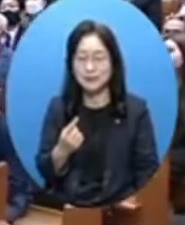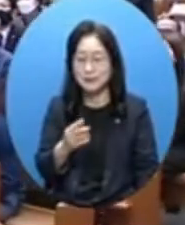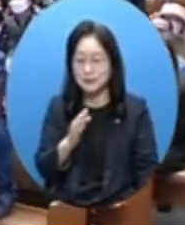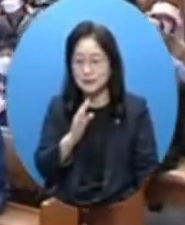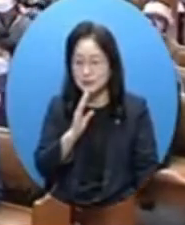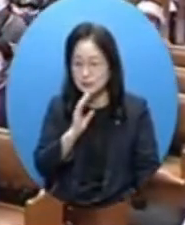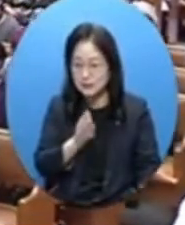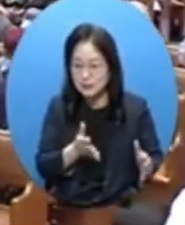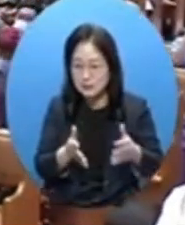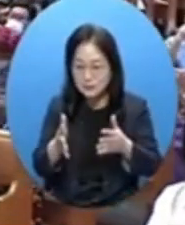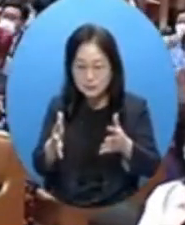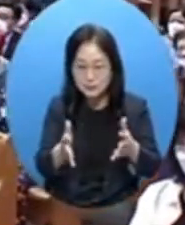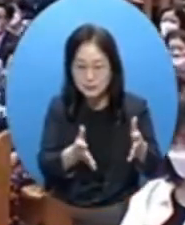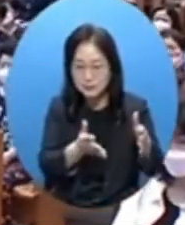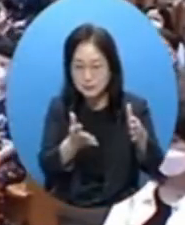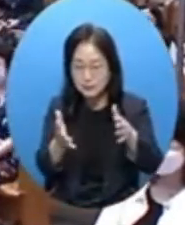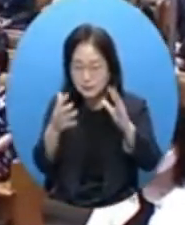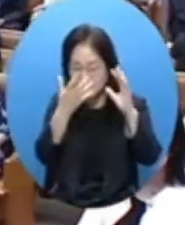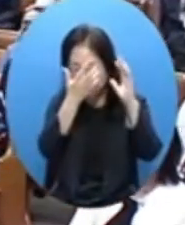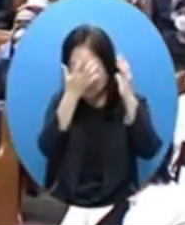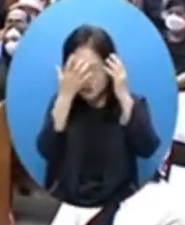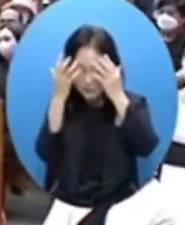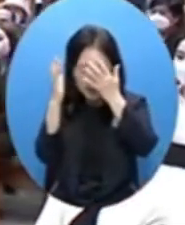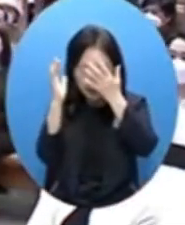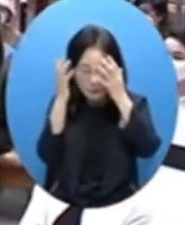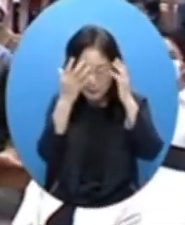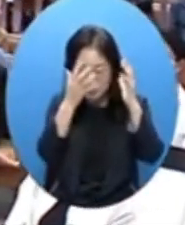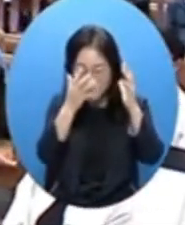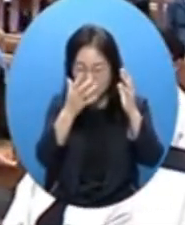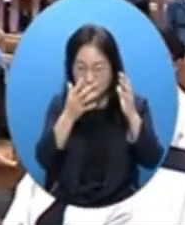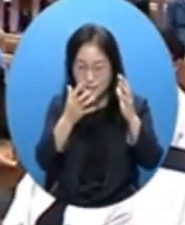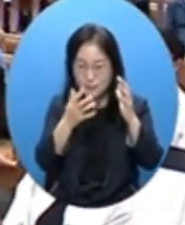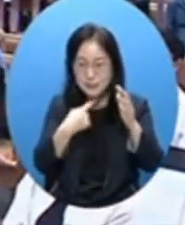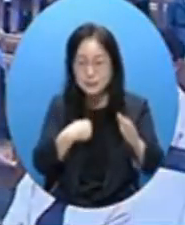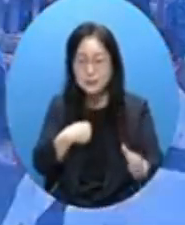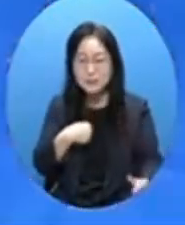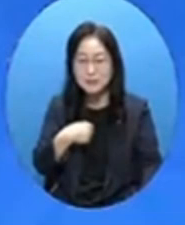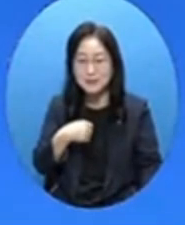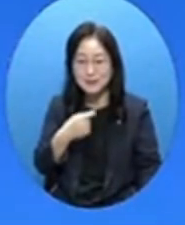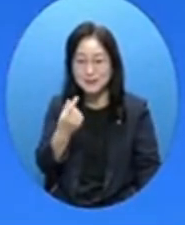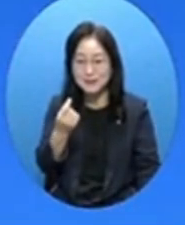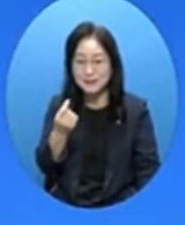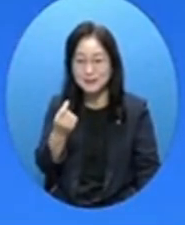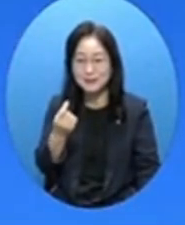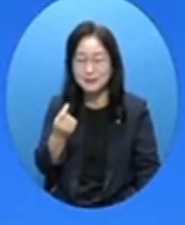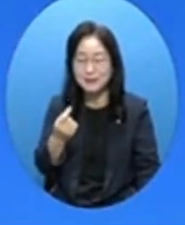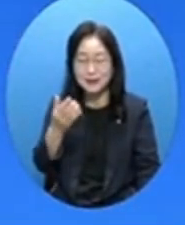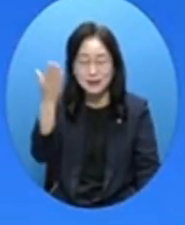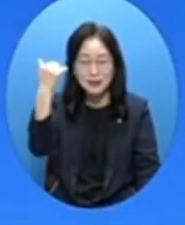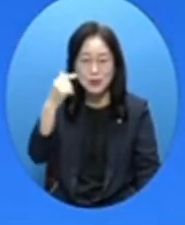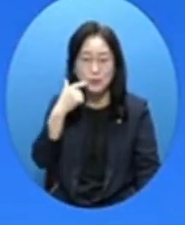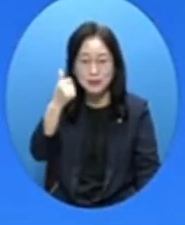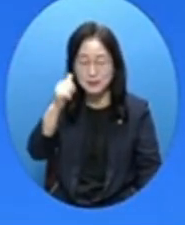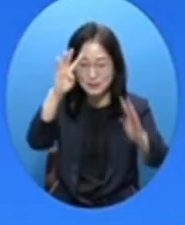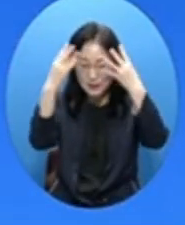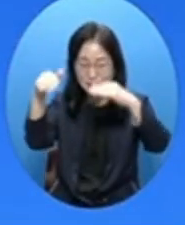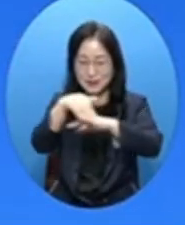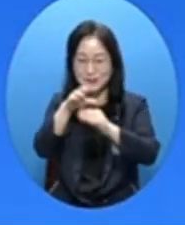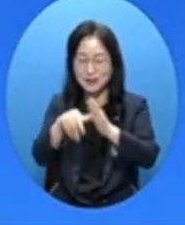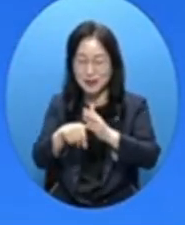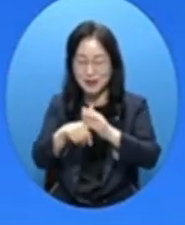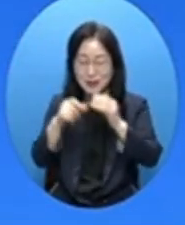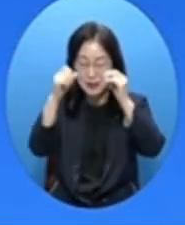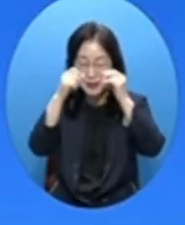길을 잃고 헤맨 경험을 갖고 있는 분이 계십니까 제가 대학 다닐 때 잠실에 있는 고등학교